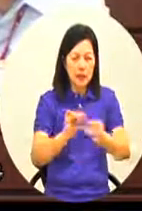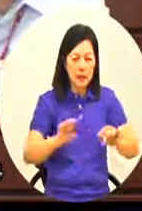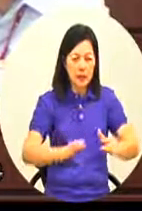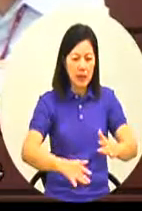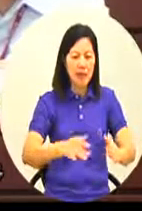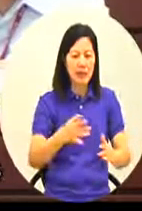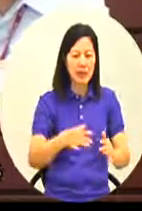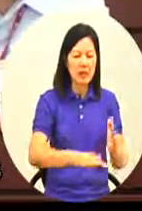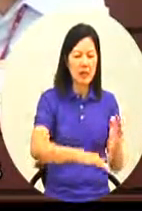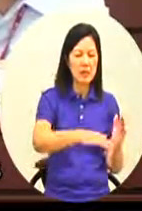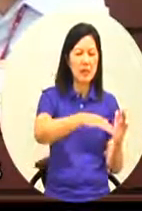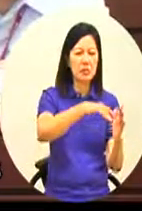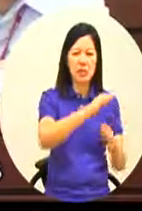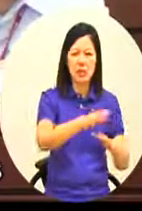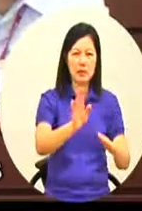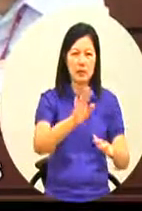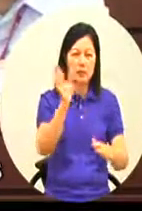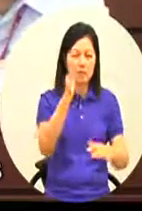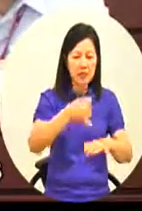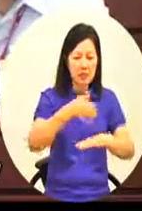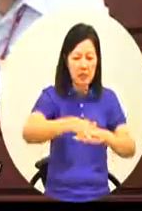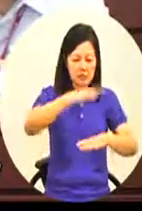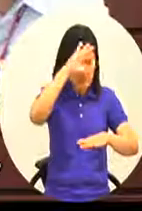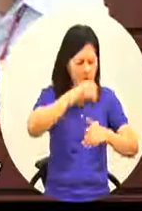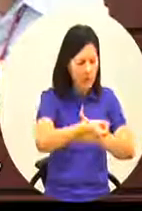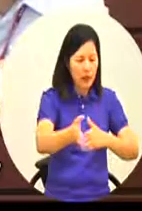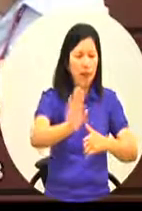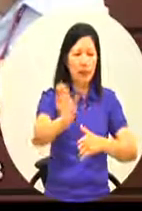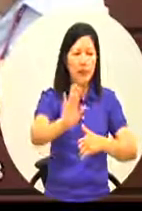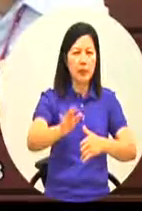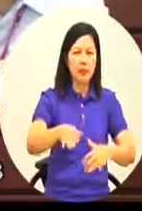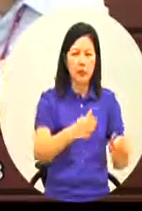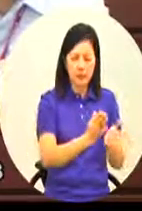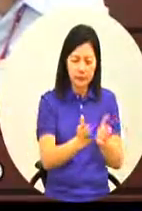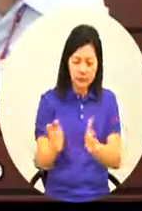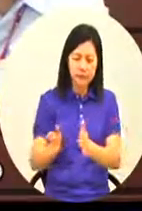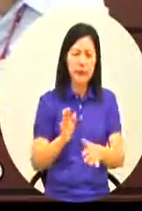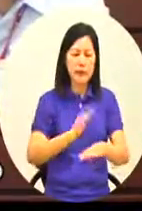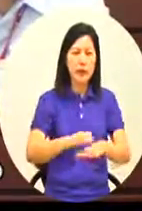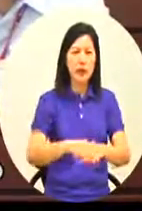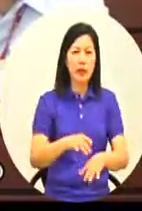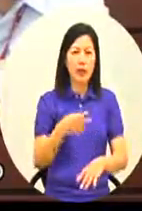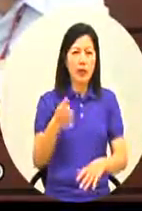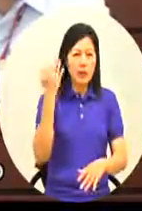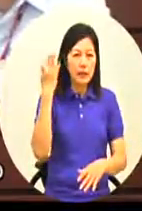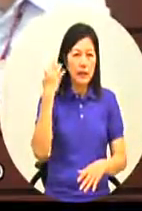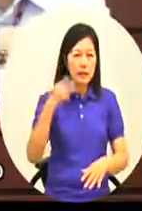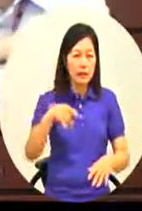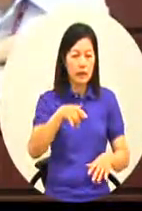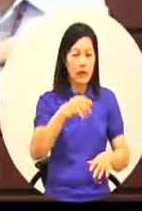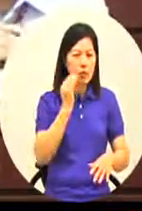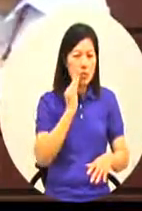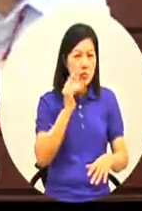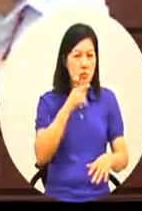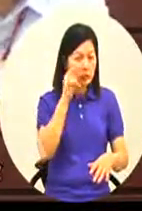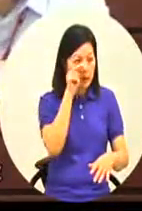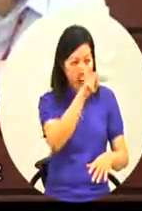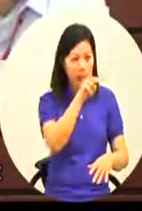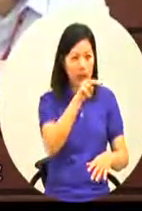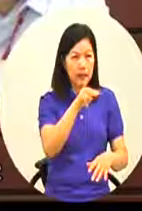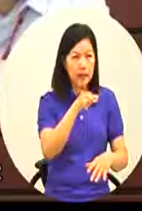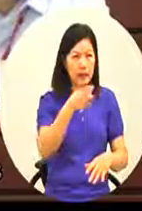生并没闻。那再来，我们也在第一线，早期如果议员有印象的，你经过的时候，它有很多的这些结构物，包括